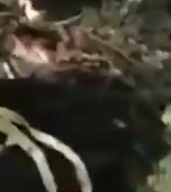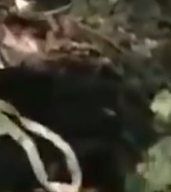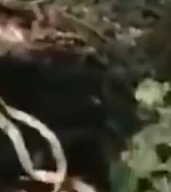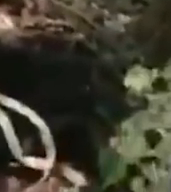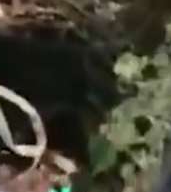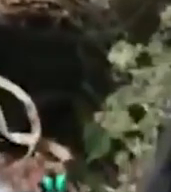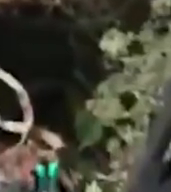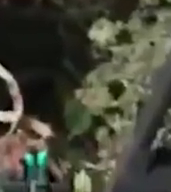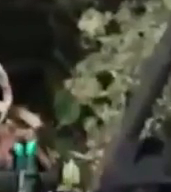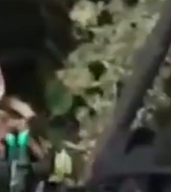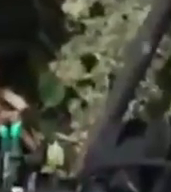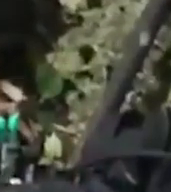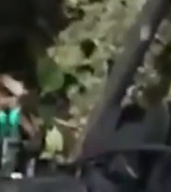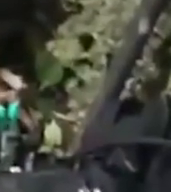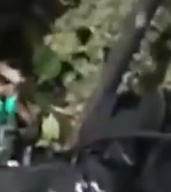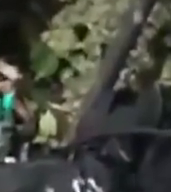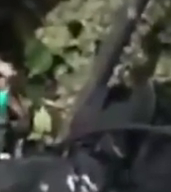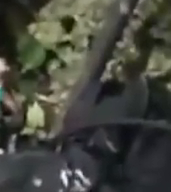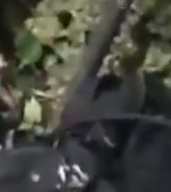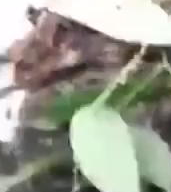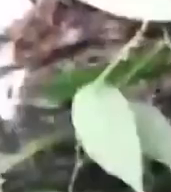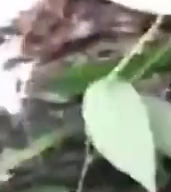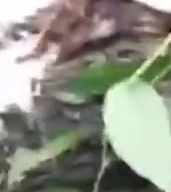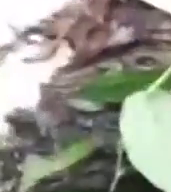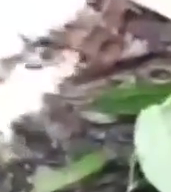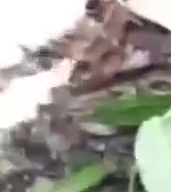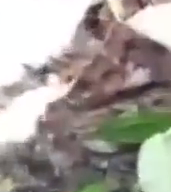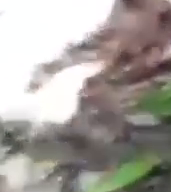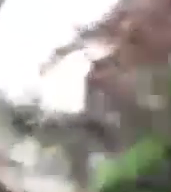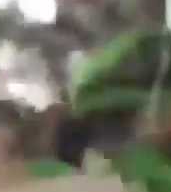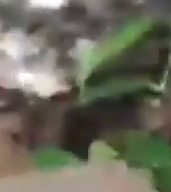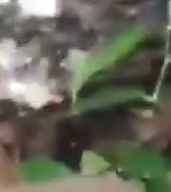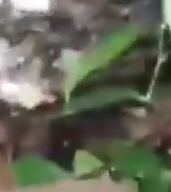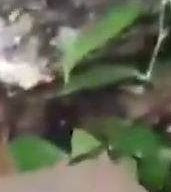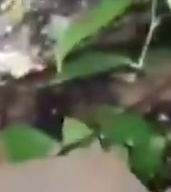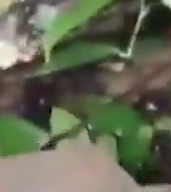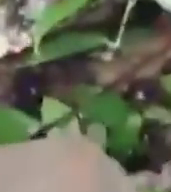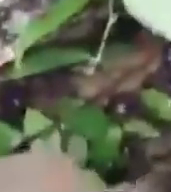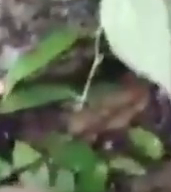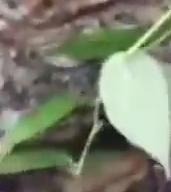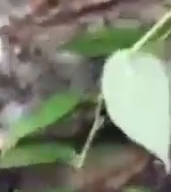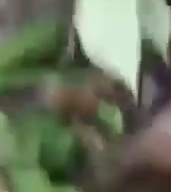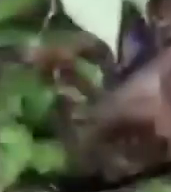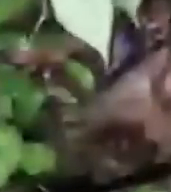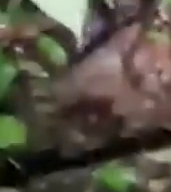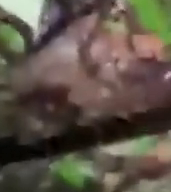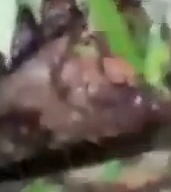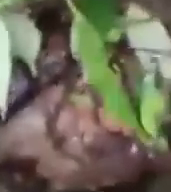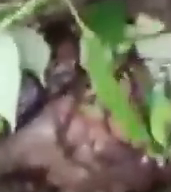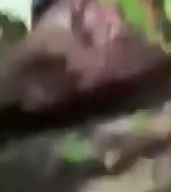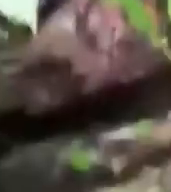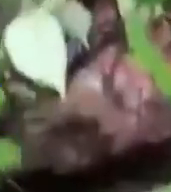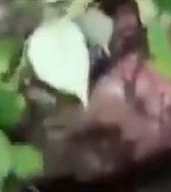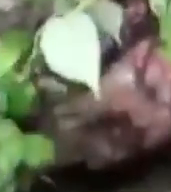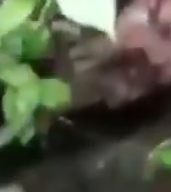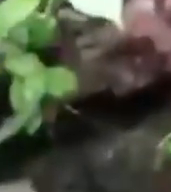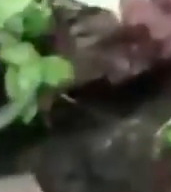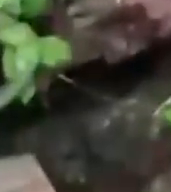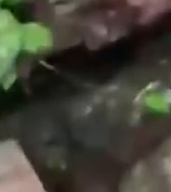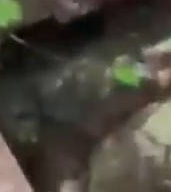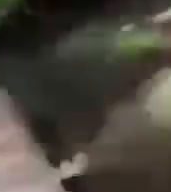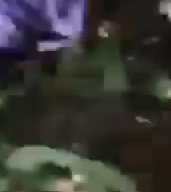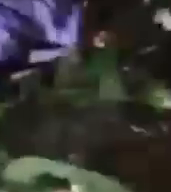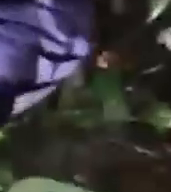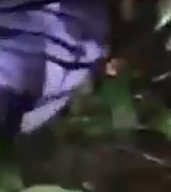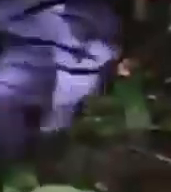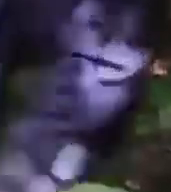ที่บริเวณดอยผาหมีลงไปลึกประมาณ55เมตรค่ะพบ2โถงด้านในแต่จากการสำรวจก็ยังไม่พบน้องๆทีมฟุตบอลเยาวชนหมู